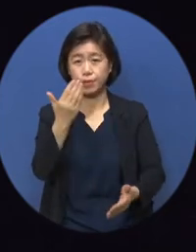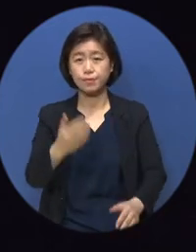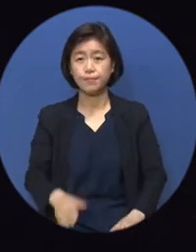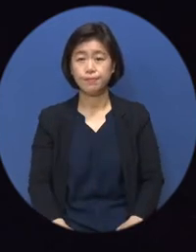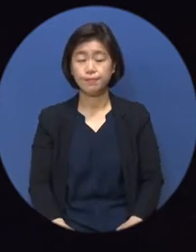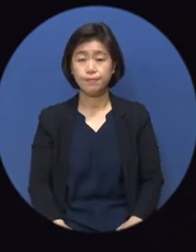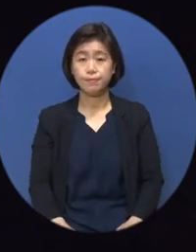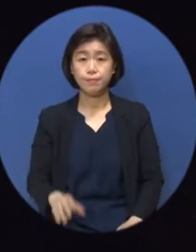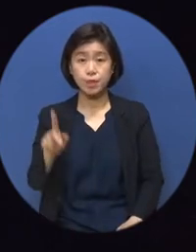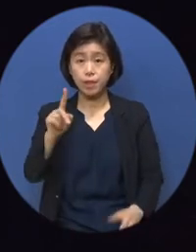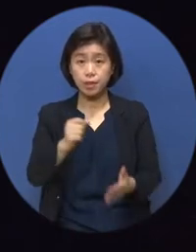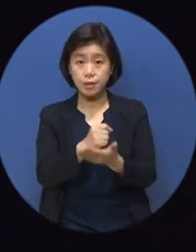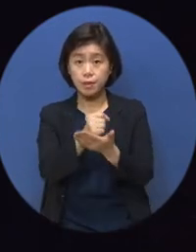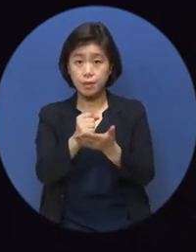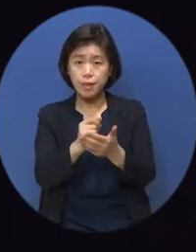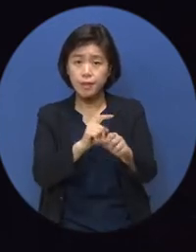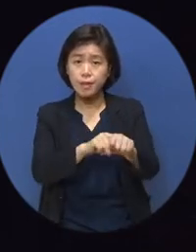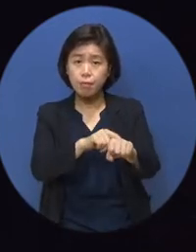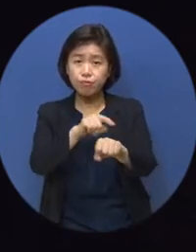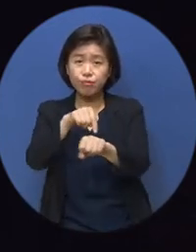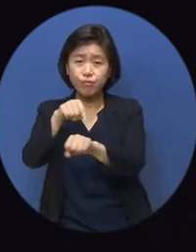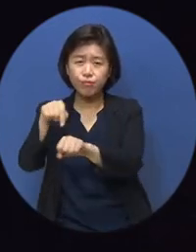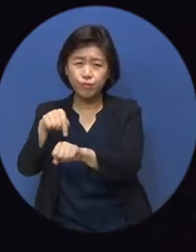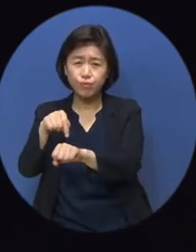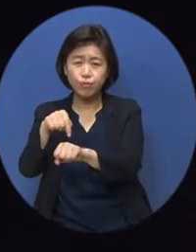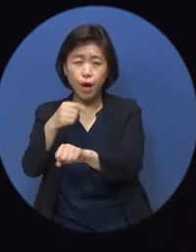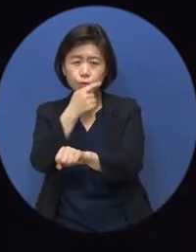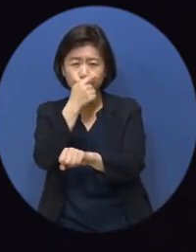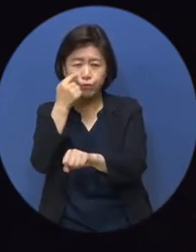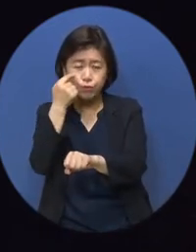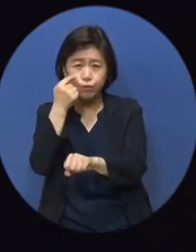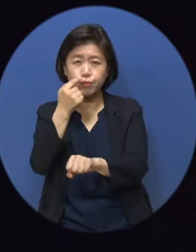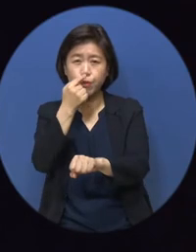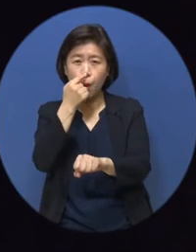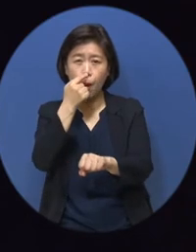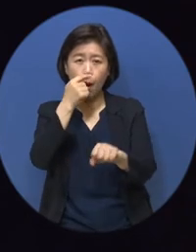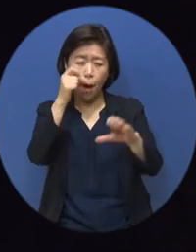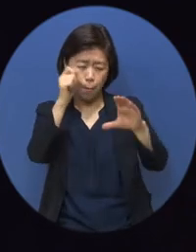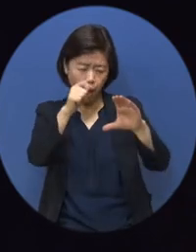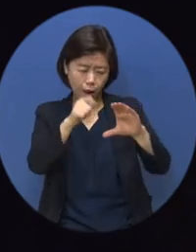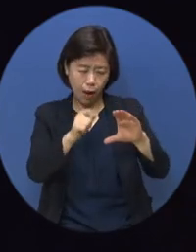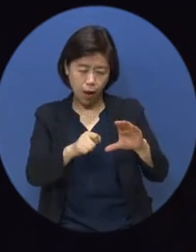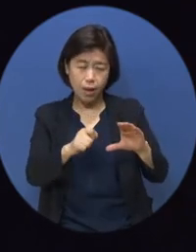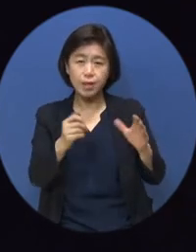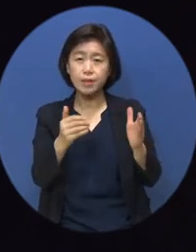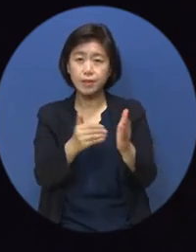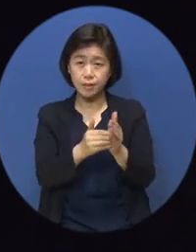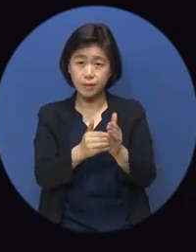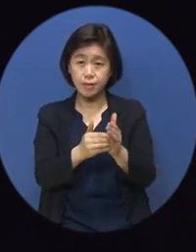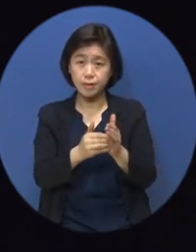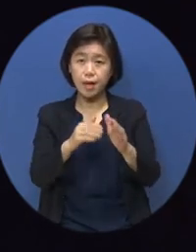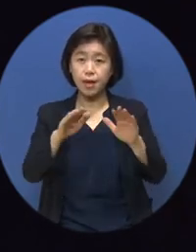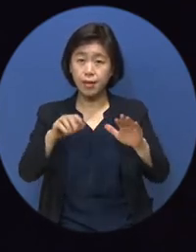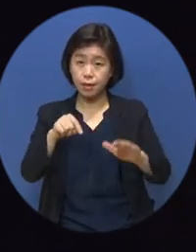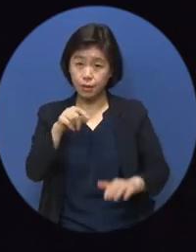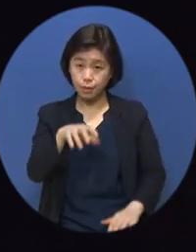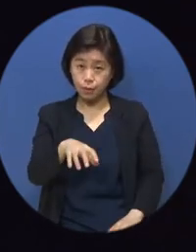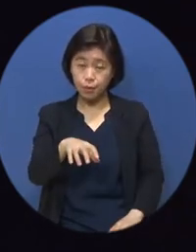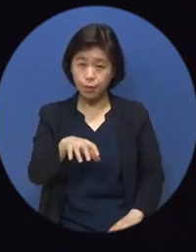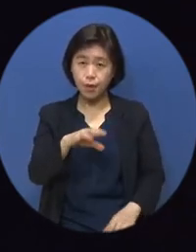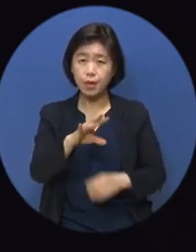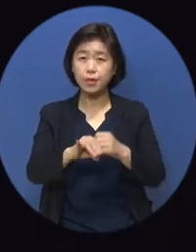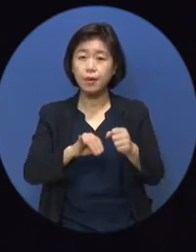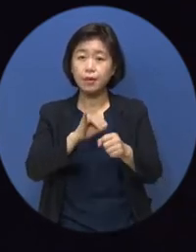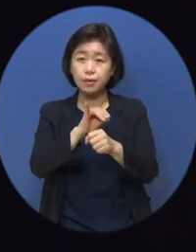어느 인연의 시간이 눈과 코를 새긴 후 여기는 천년 인각사